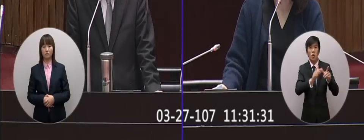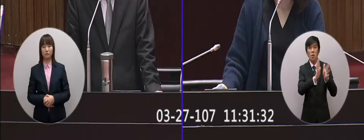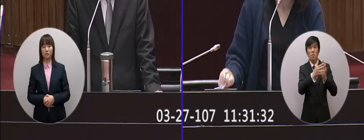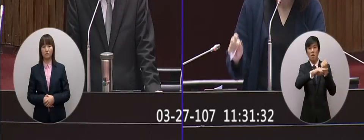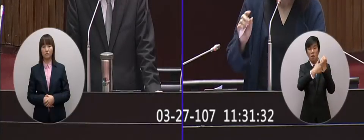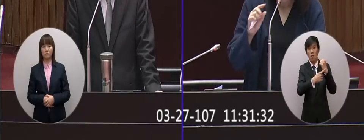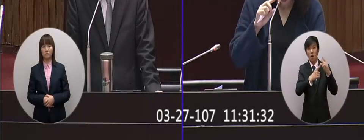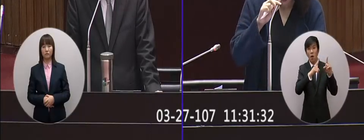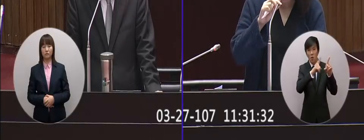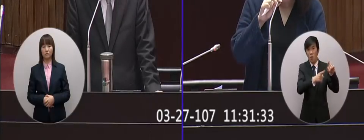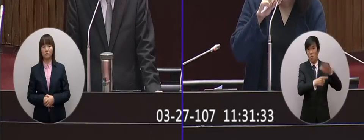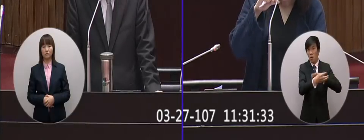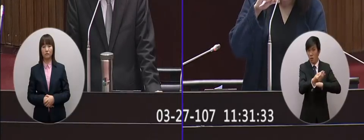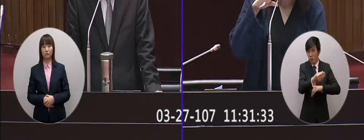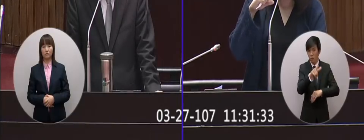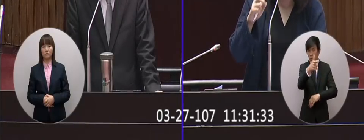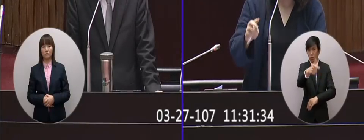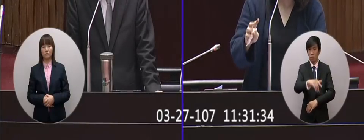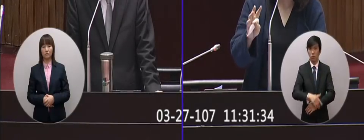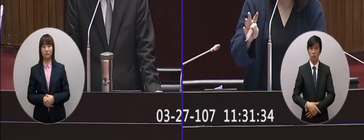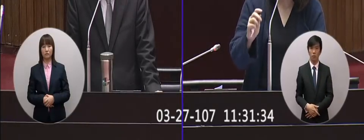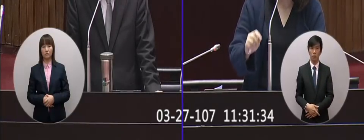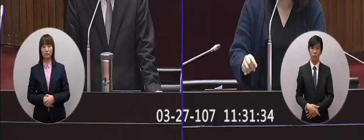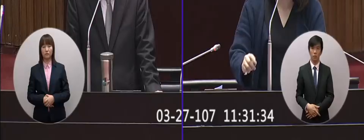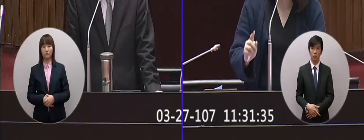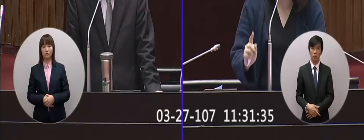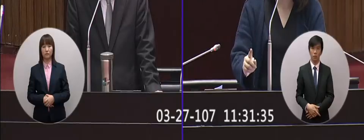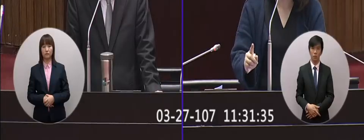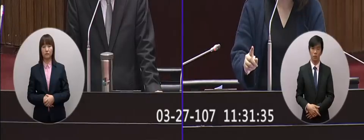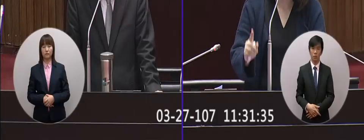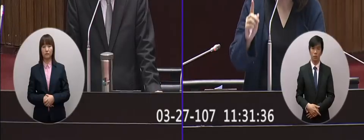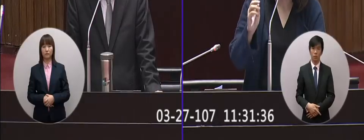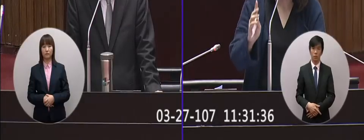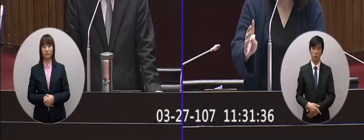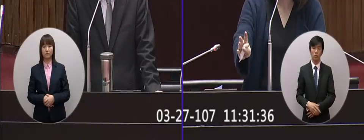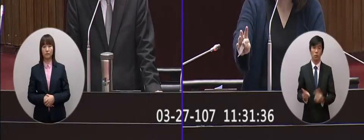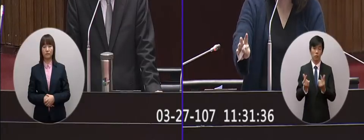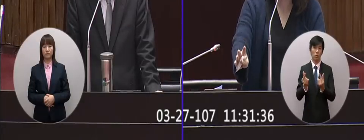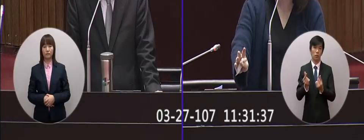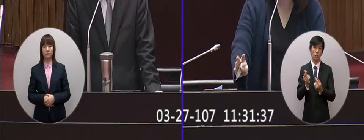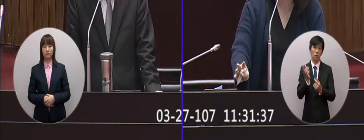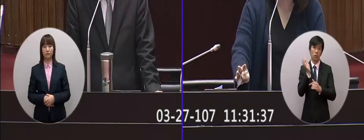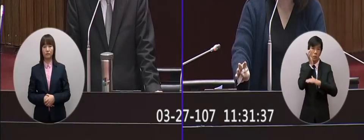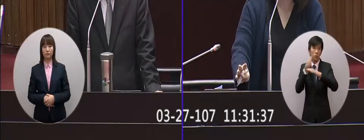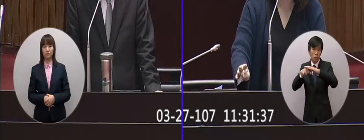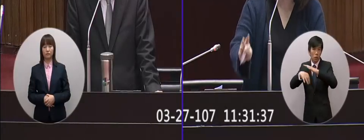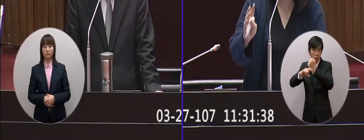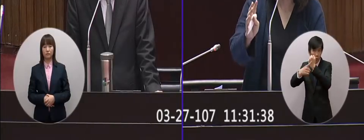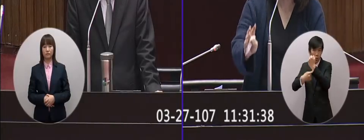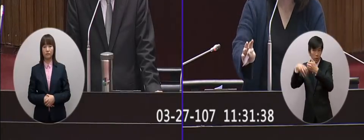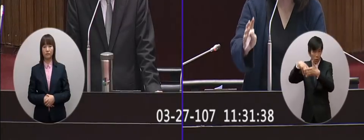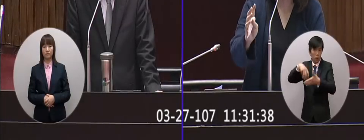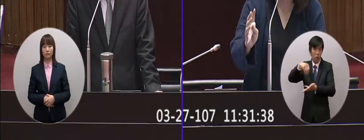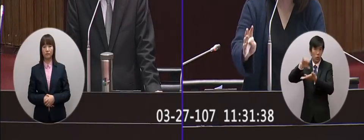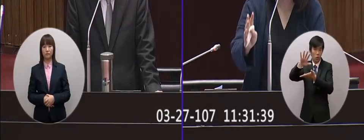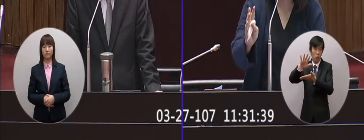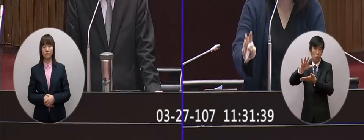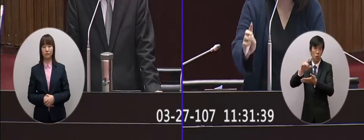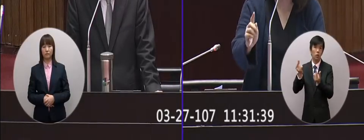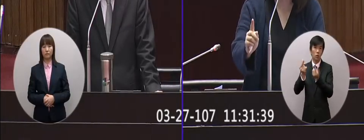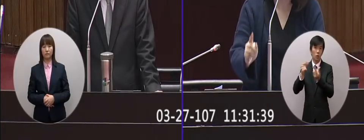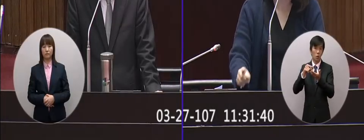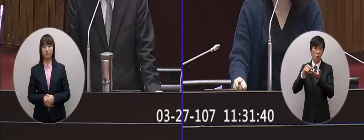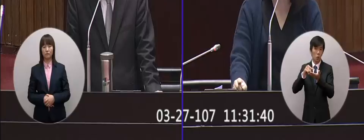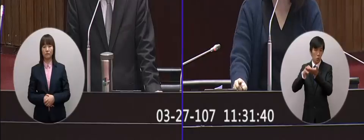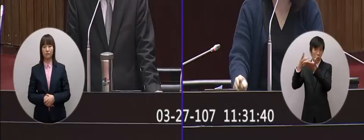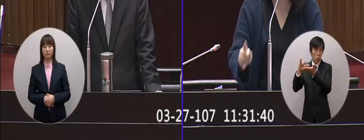计。再来，我想我们在修矿业法也提到，就是不管是矿权的申请 都应该也要同